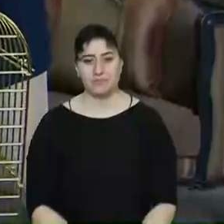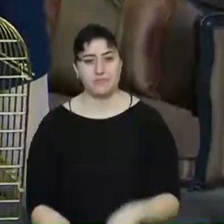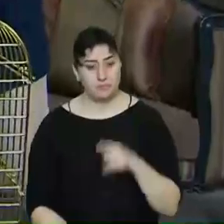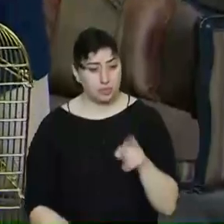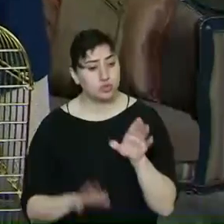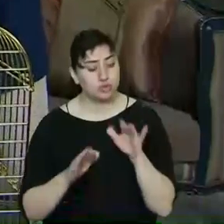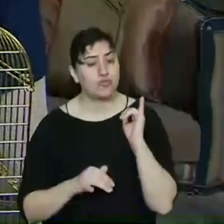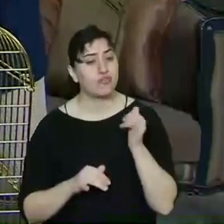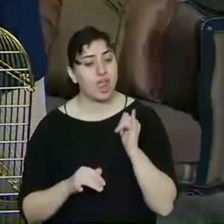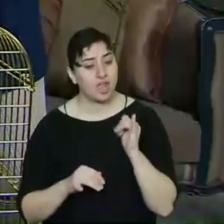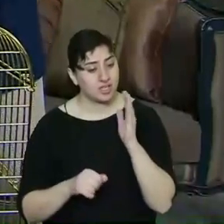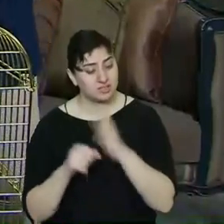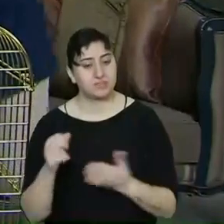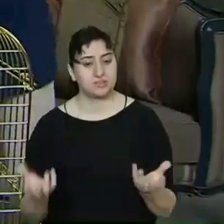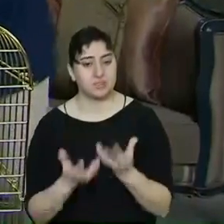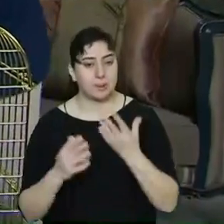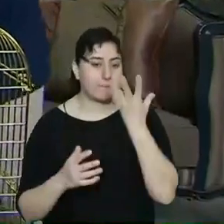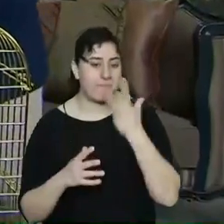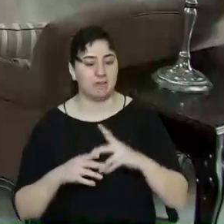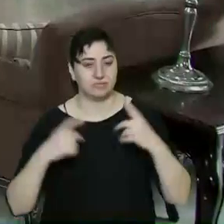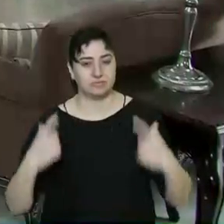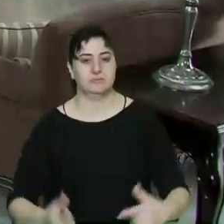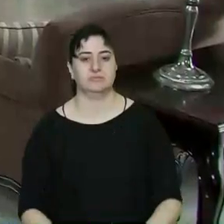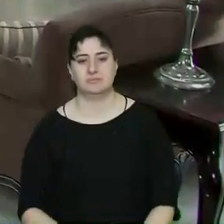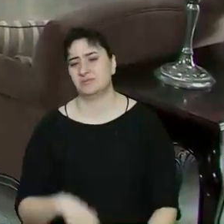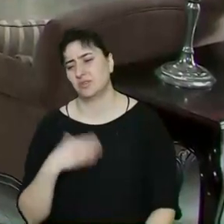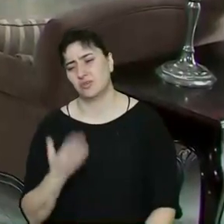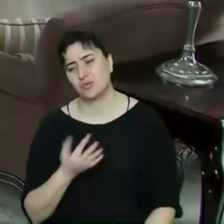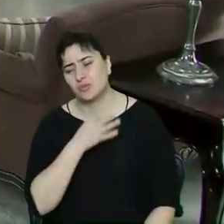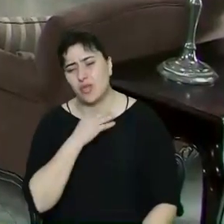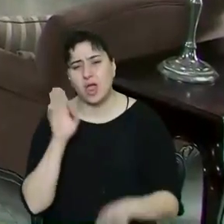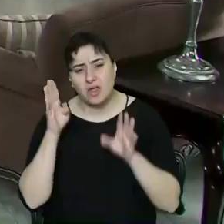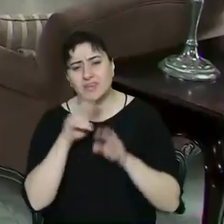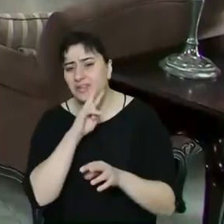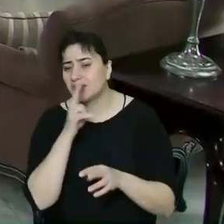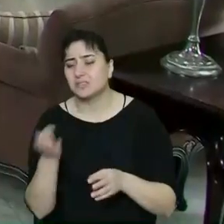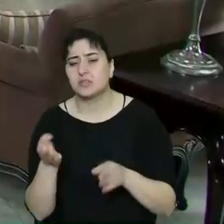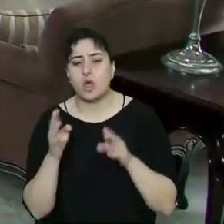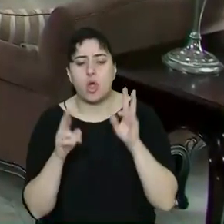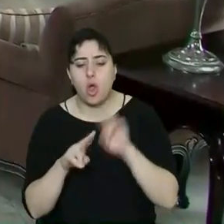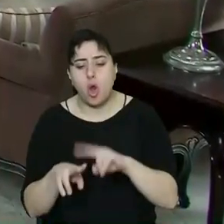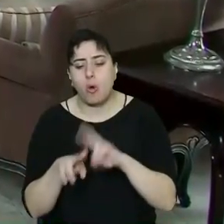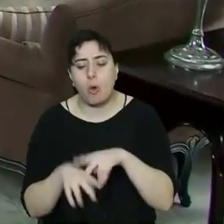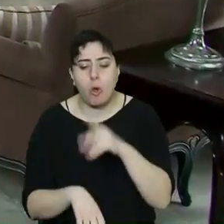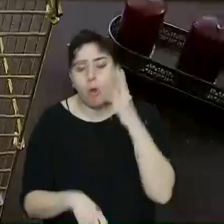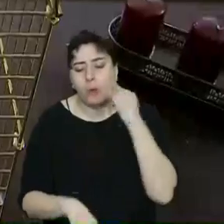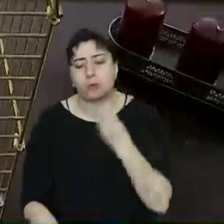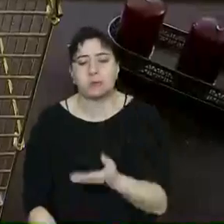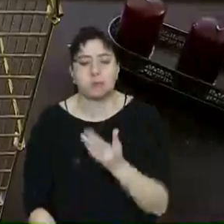ben bu kuşu var ya kesip haşlayıp pilav üstü yapacağım yani ha. Kemal'im sakin ol hayvancağız öğretilen şeyi söylüyor